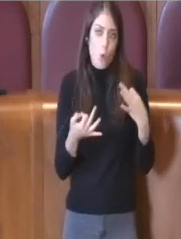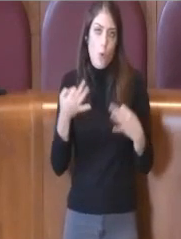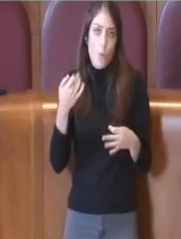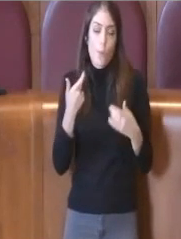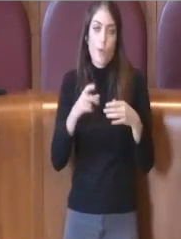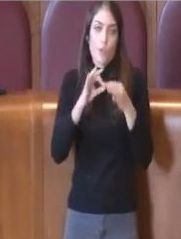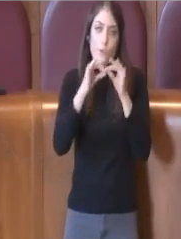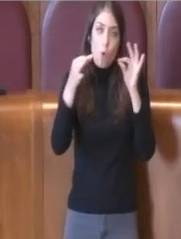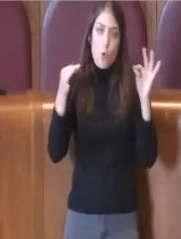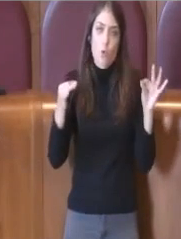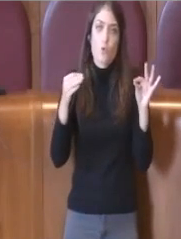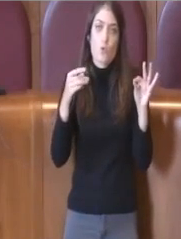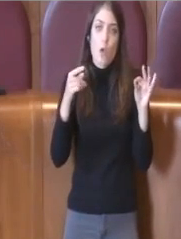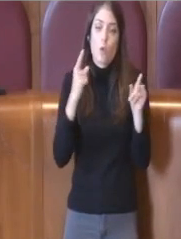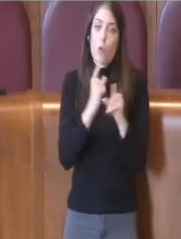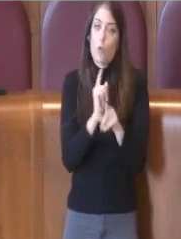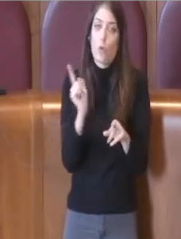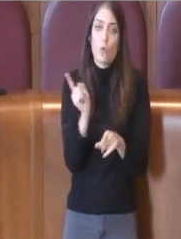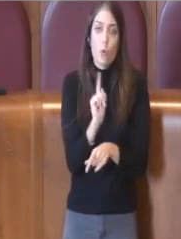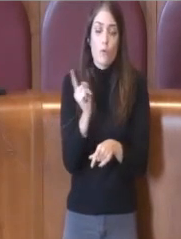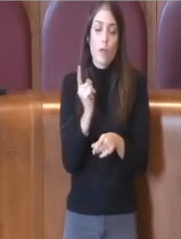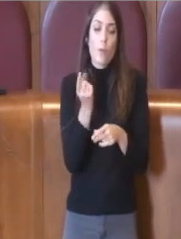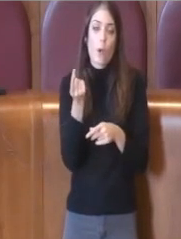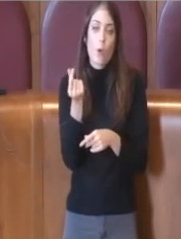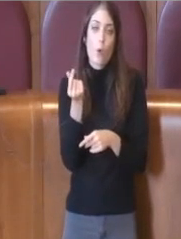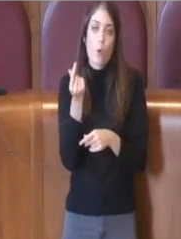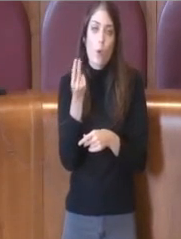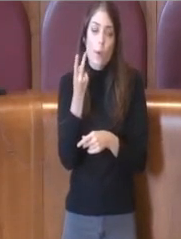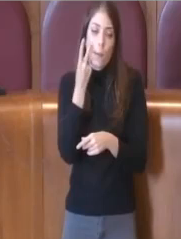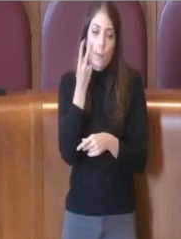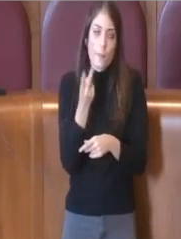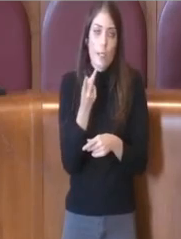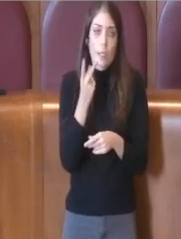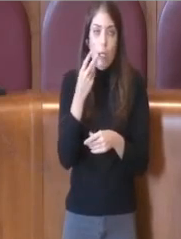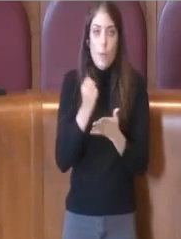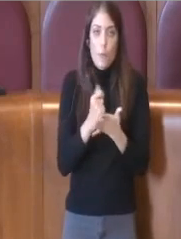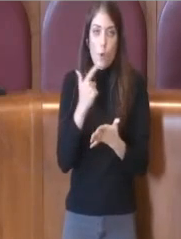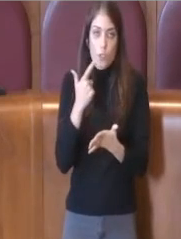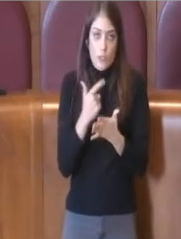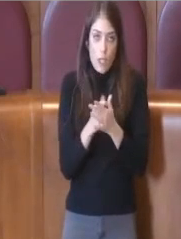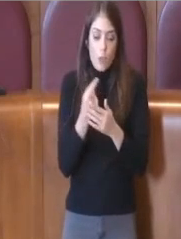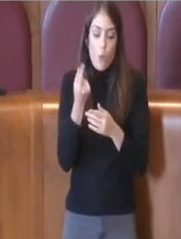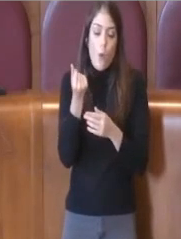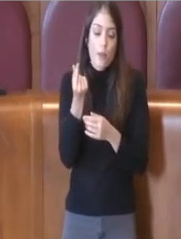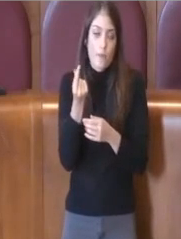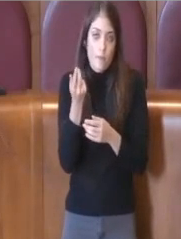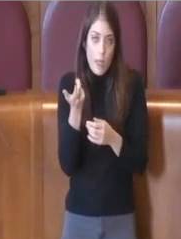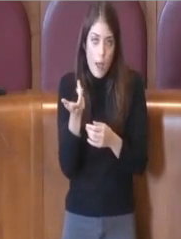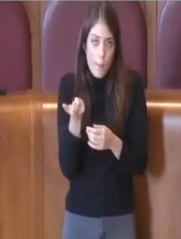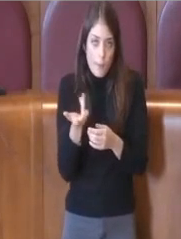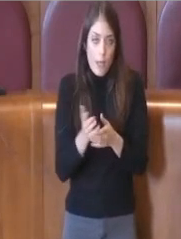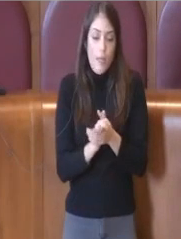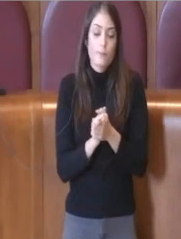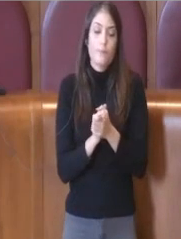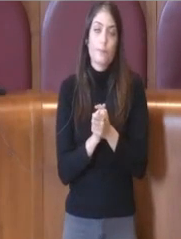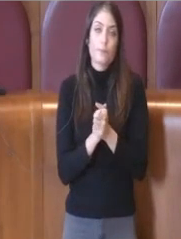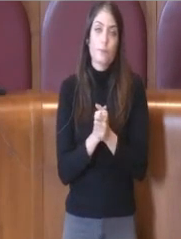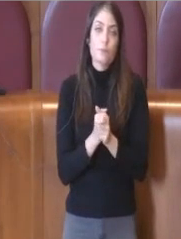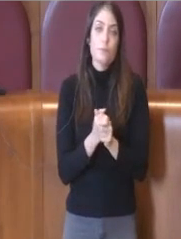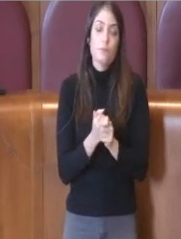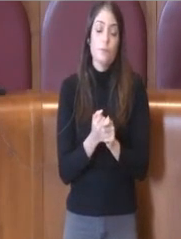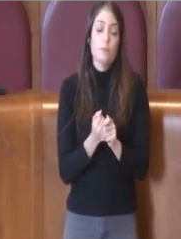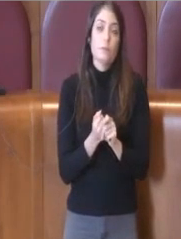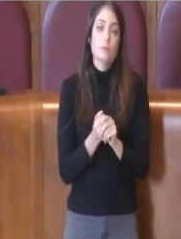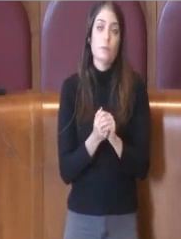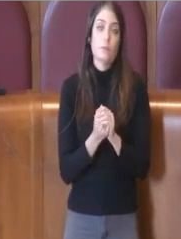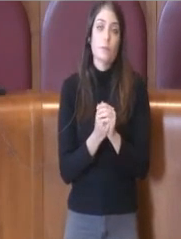l'oggetto non dovrebbe essere economicamente rilevabile, o meglio quantificabile. E appunto in